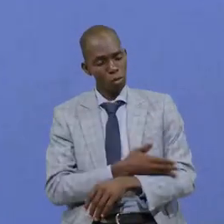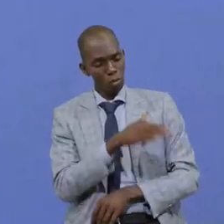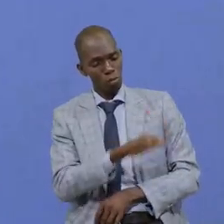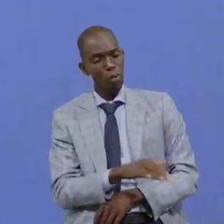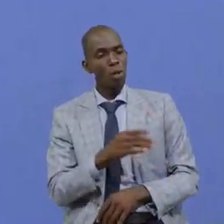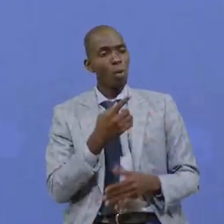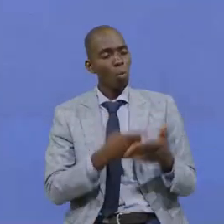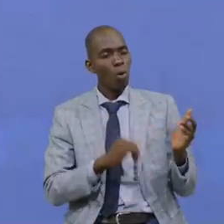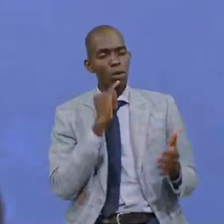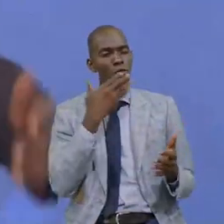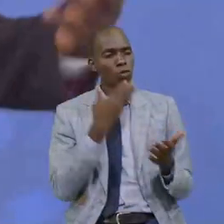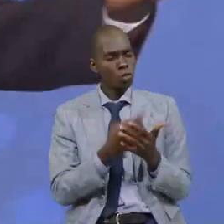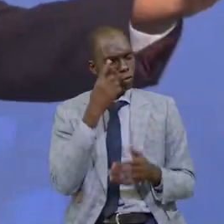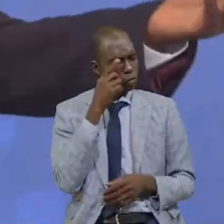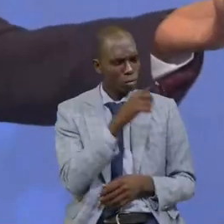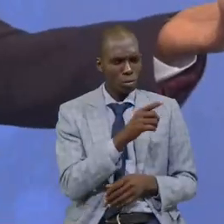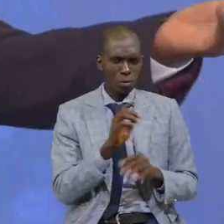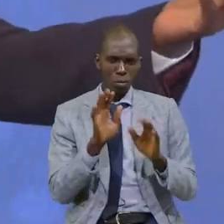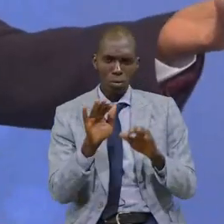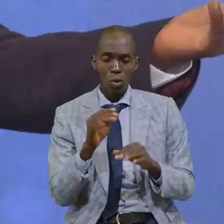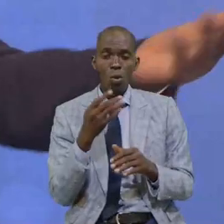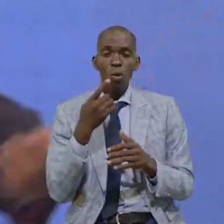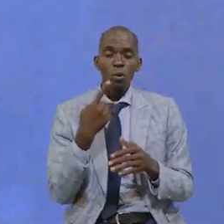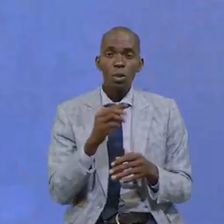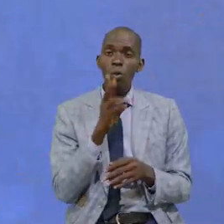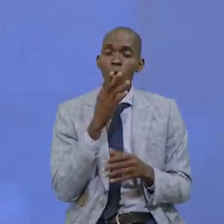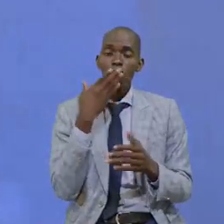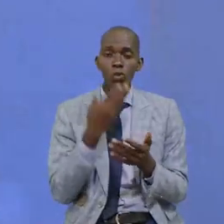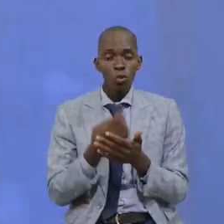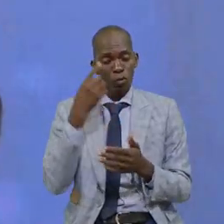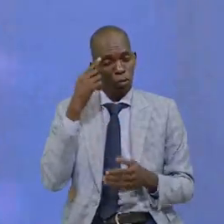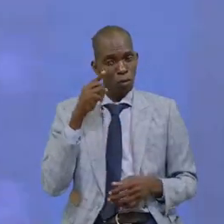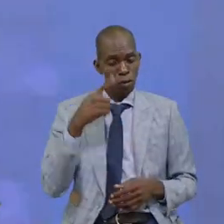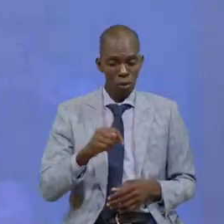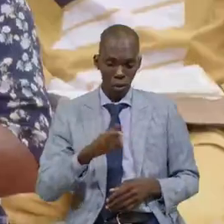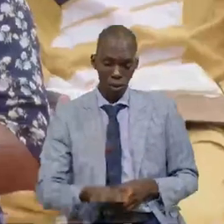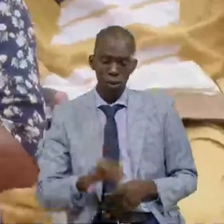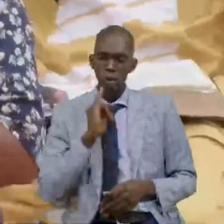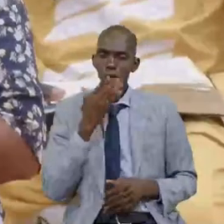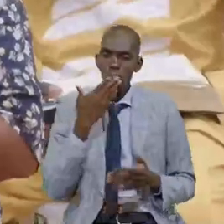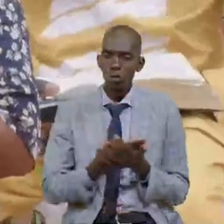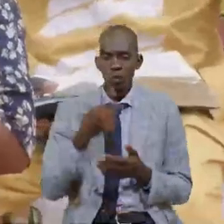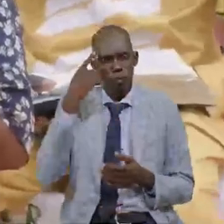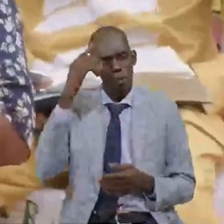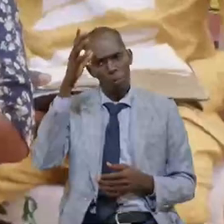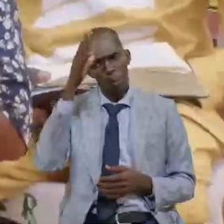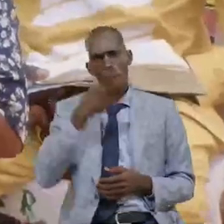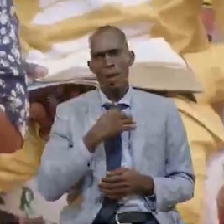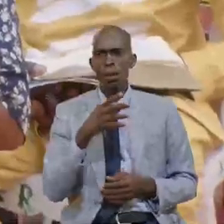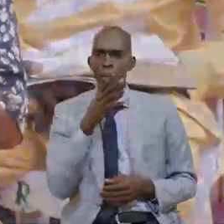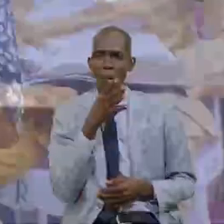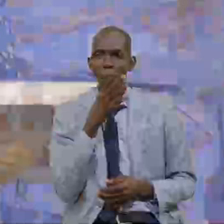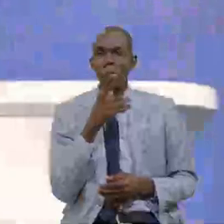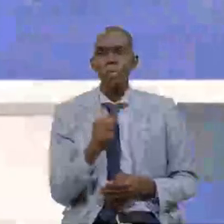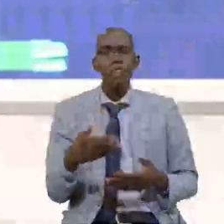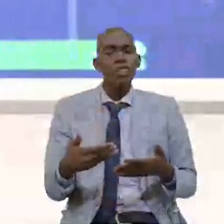toi, l'eau qui est bonne pour l'enfant est aussi bonne pour toi aussi, papa, maman. Et la nouvelle